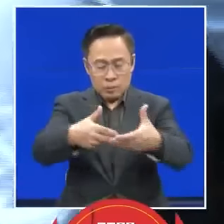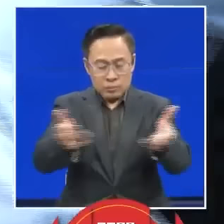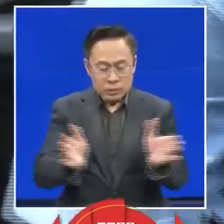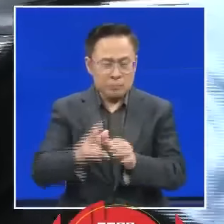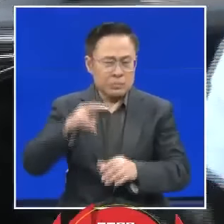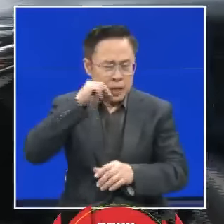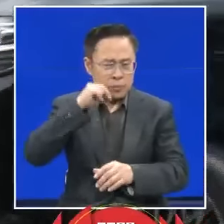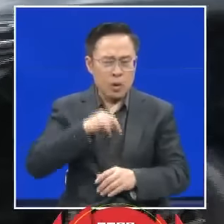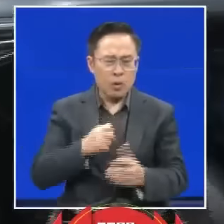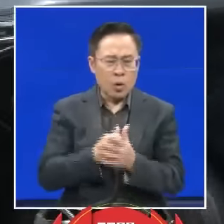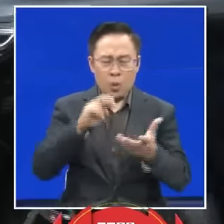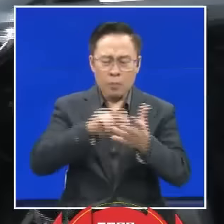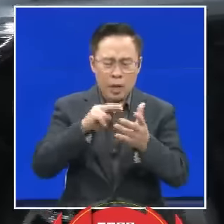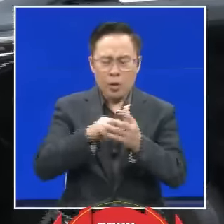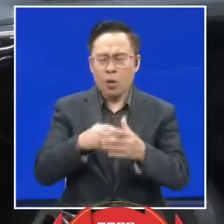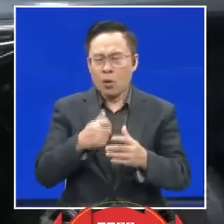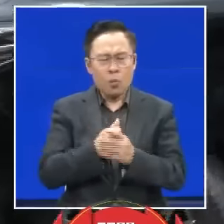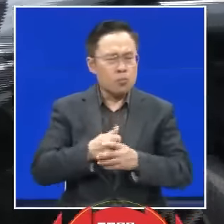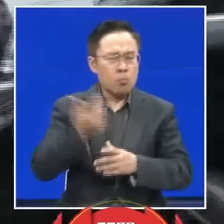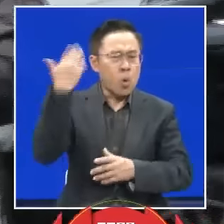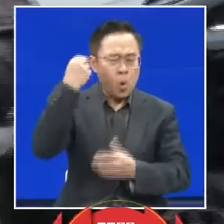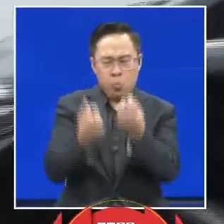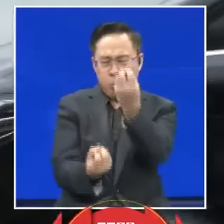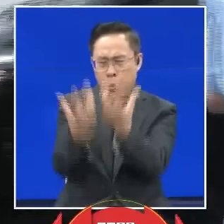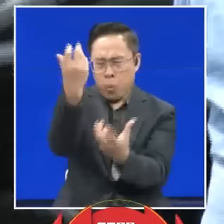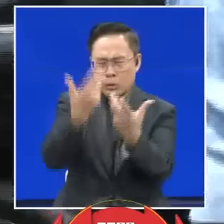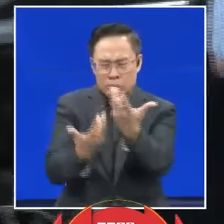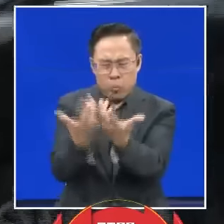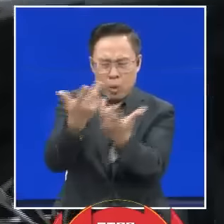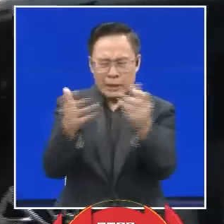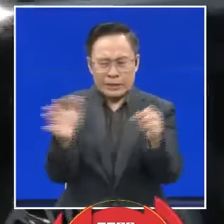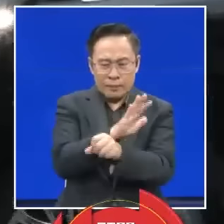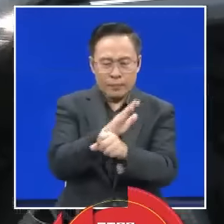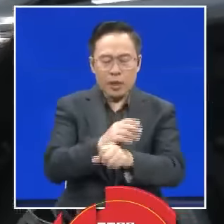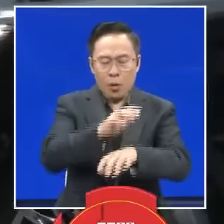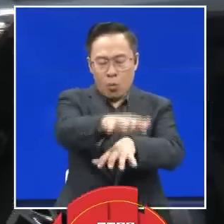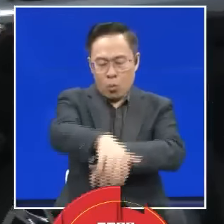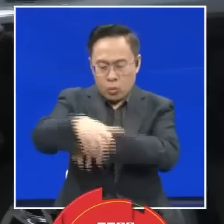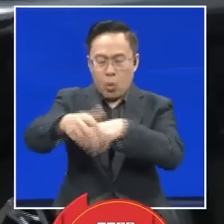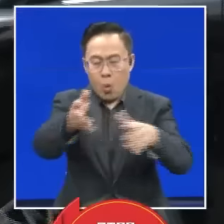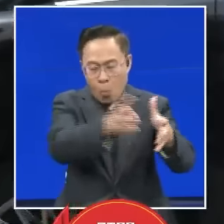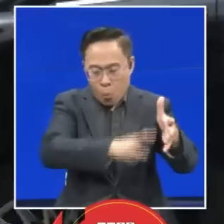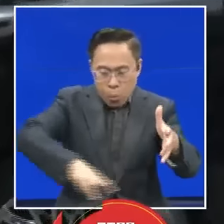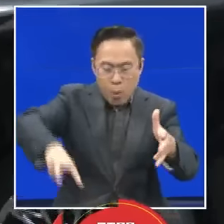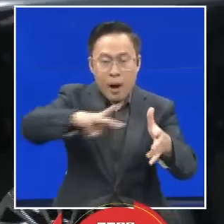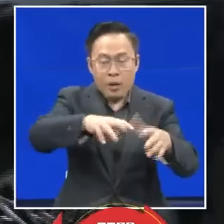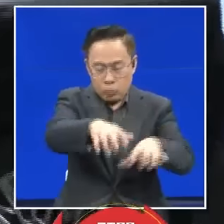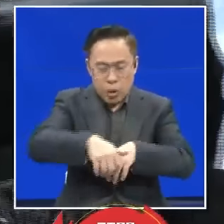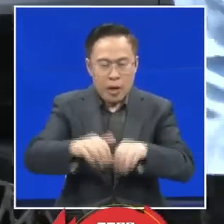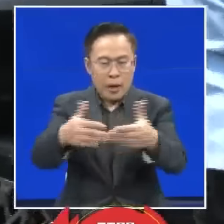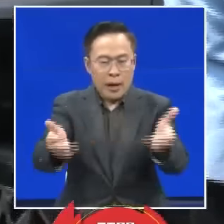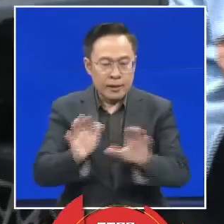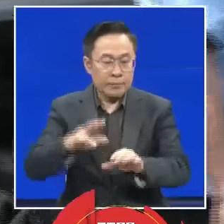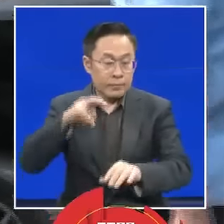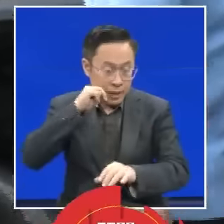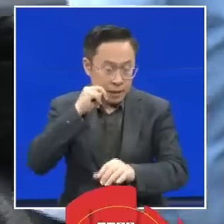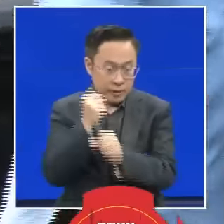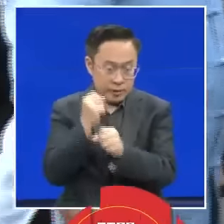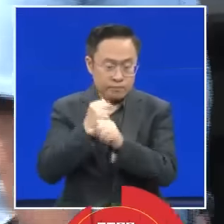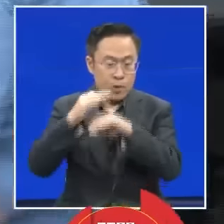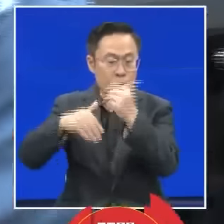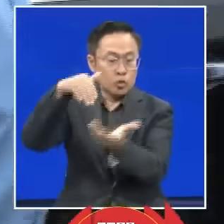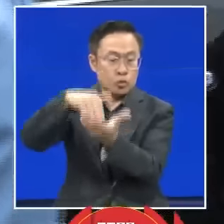ให้กลายมาเป็นอ่างเก็บน้ำสำรองสำหรับใช้ในเมืองเชียงใหม่นะครับแล้วก็จะพัฒนาพื้นที่ให้เป็นแหล่งท่องเที่ยวแล้วก็รวมไปถึ